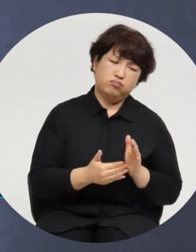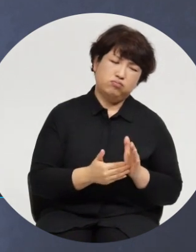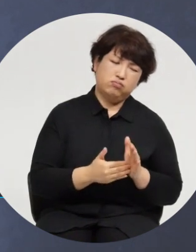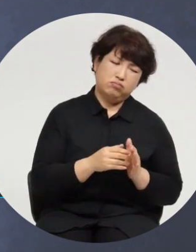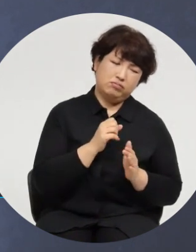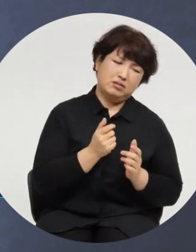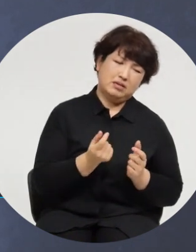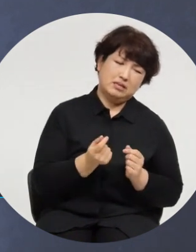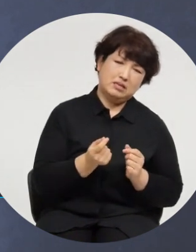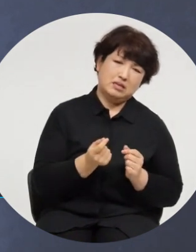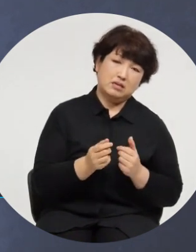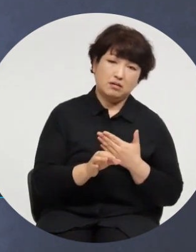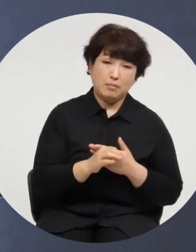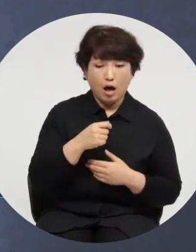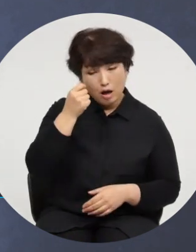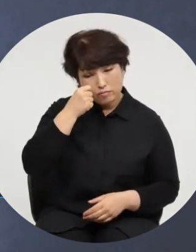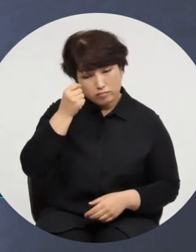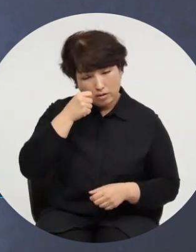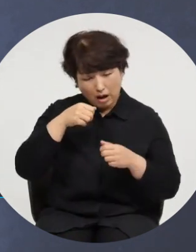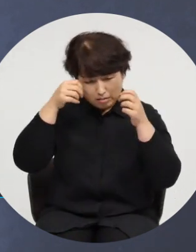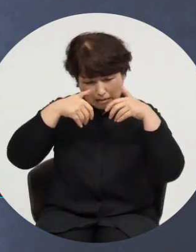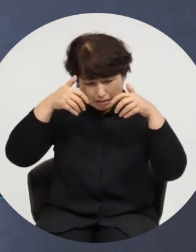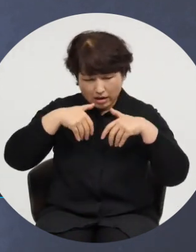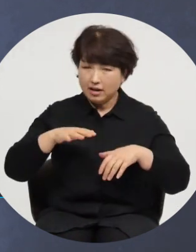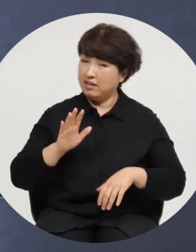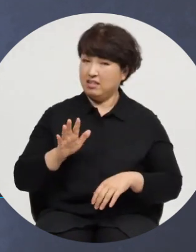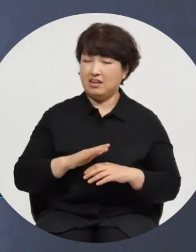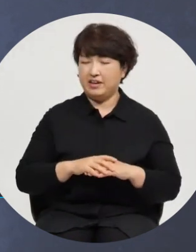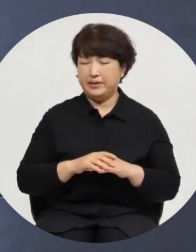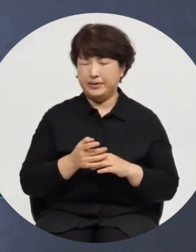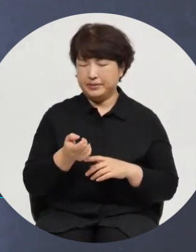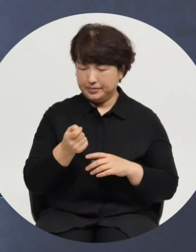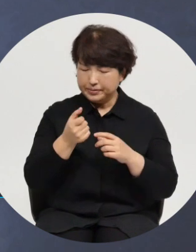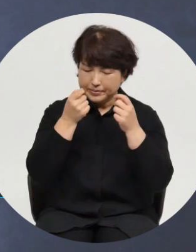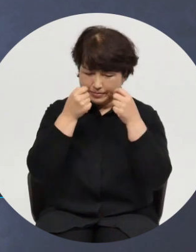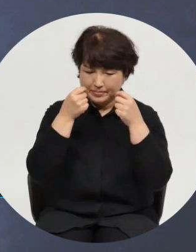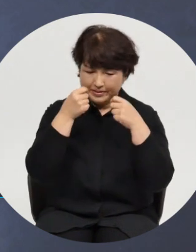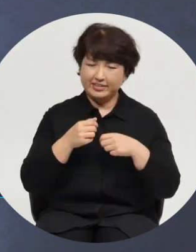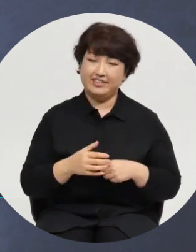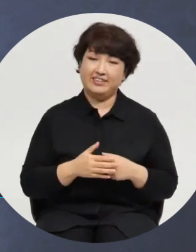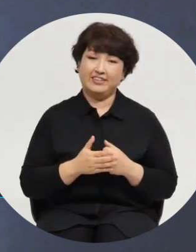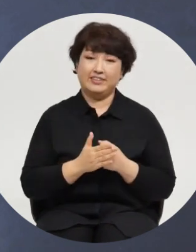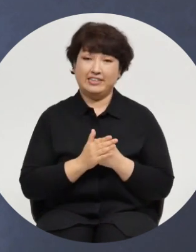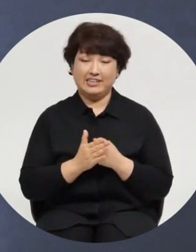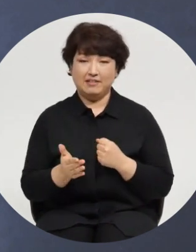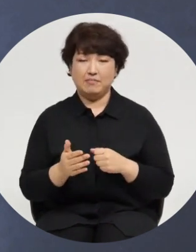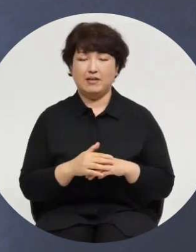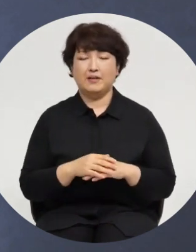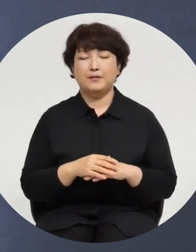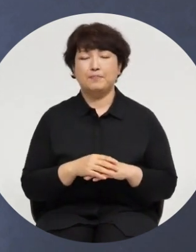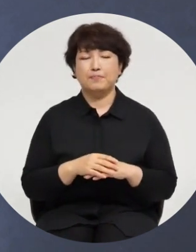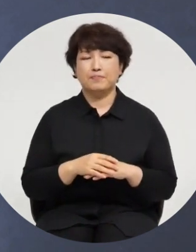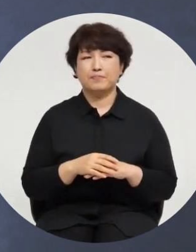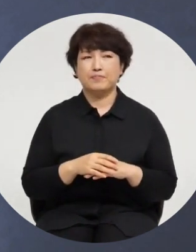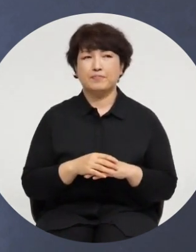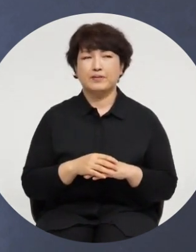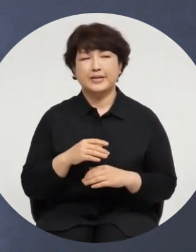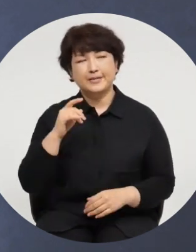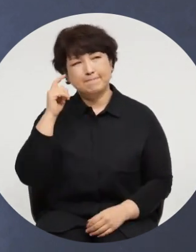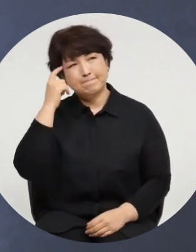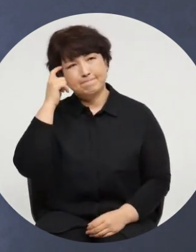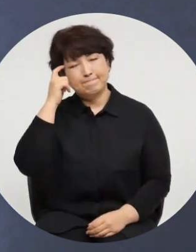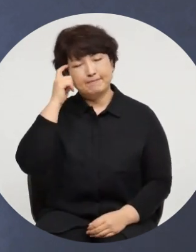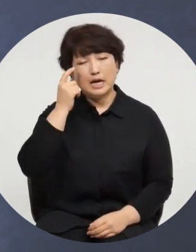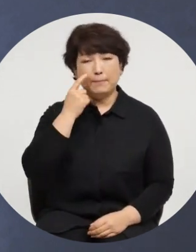낚였다 이정도 내가 조금은 그렇게 많이 올까 않을까 많이 아는 겠죠 음악을 아니 까지 생모